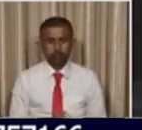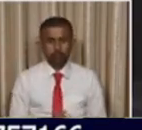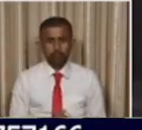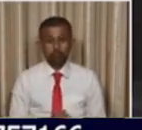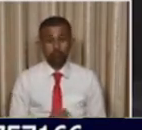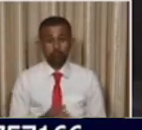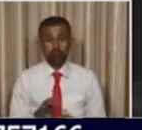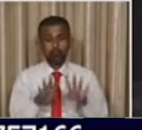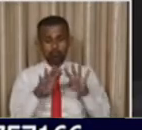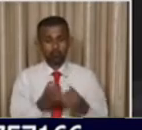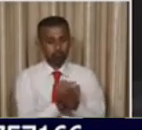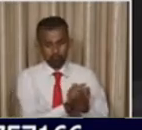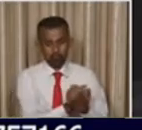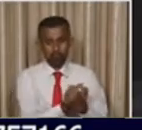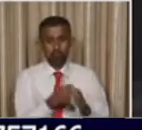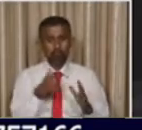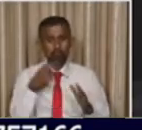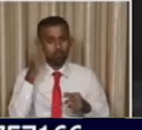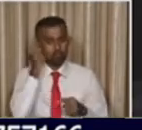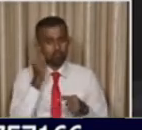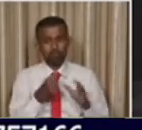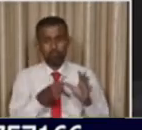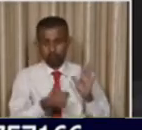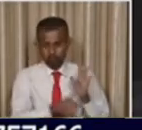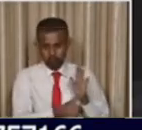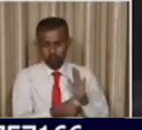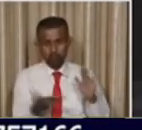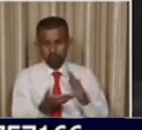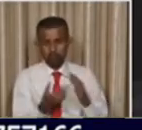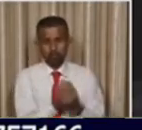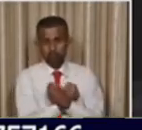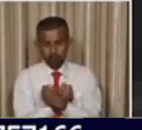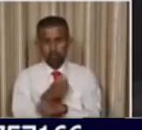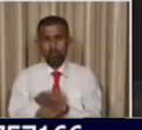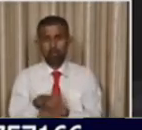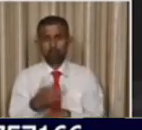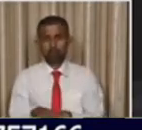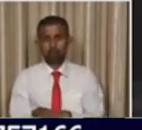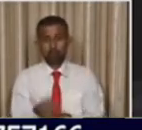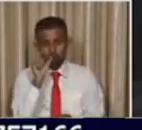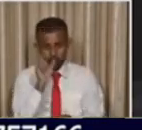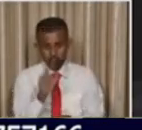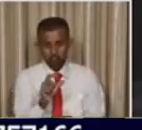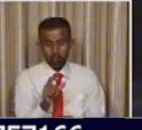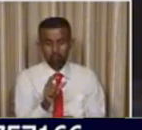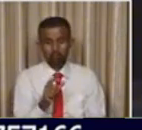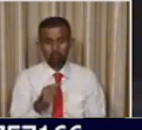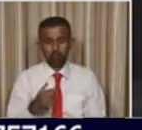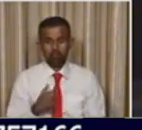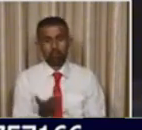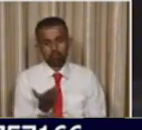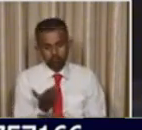கீழ் பொய்க்குற்றச்சாட்டுகள் சுமத்தப்பட்டிருக்கிறார்கள். ஆகவே நீங்கள் இதை விசேடமாக நீங்கள் கையாள வேண்டும். எங்களுடைய வினயமான வேண்டுகோள், தயவுசெய்து அவர்களுக்கு ஆக